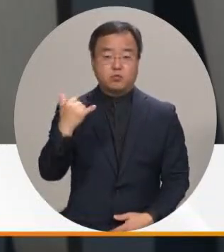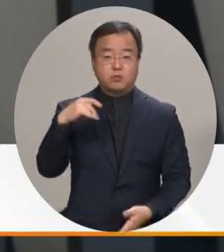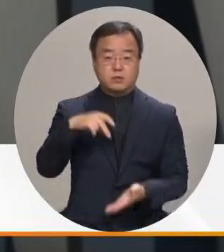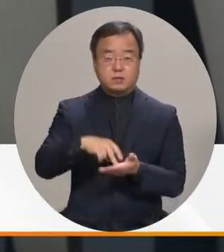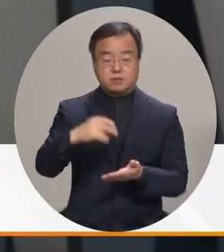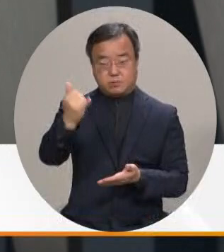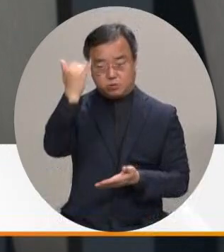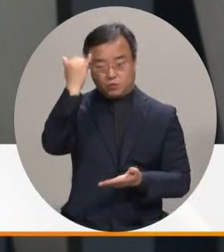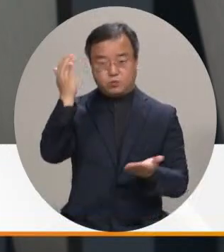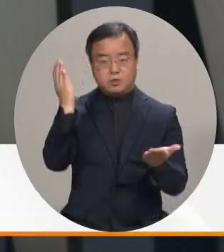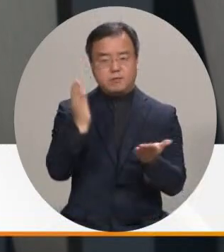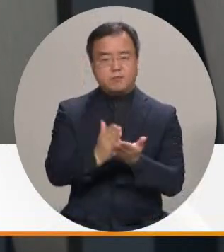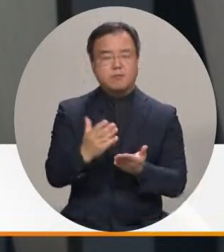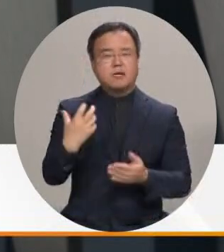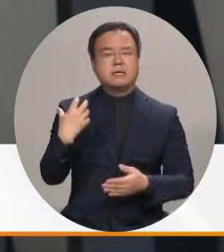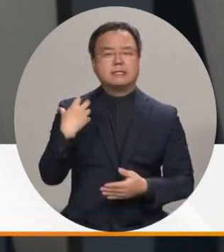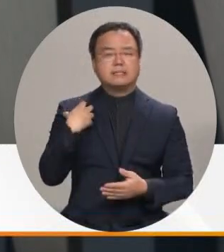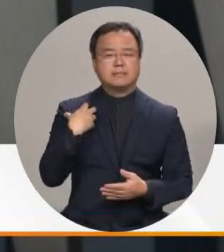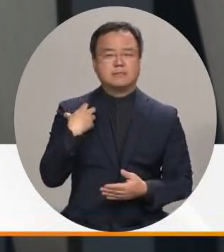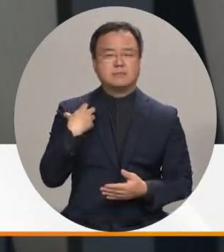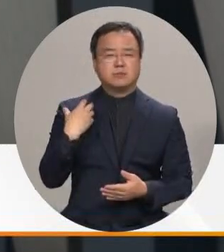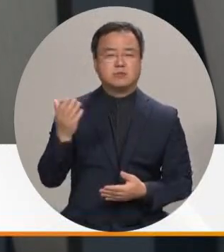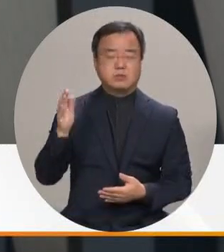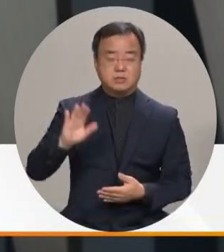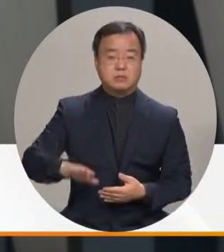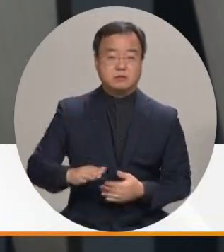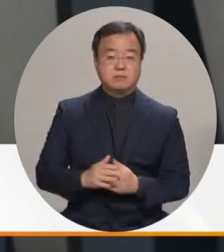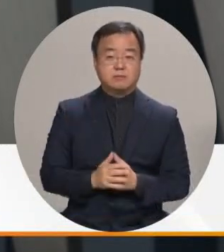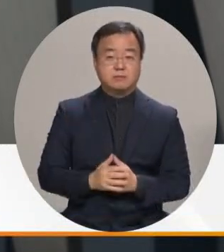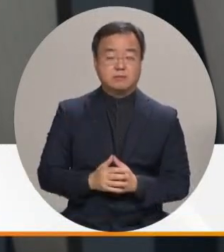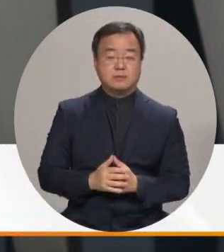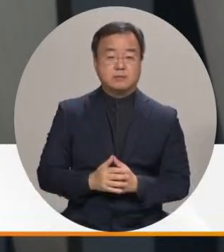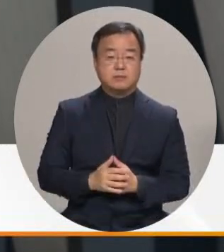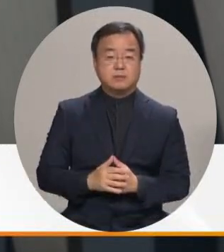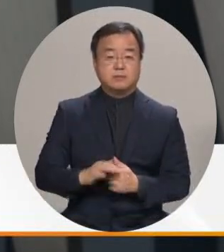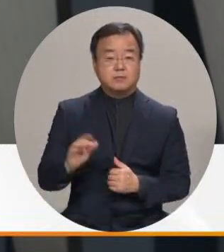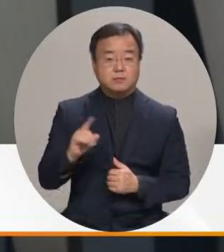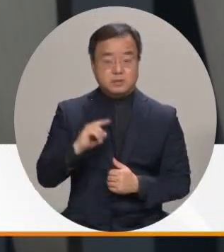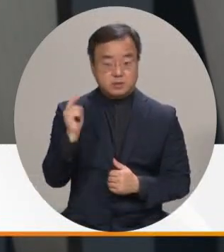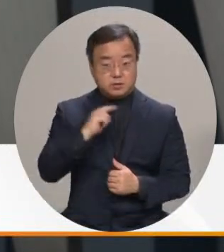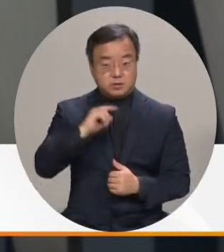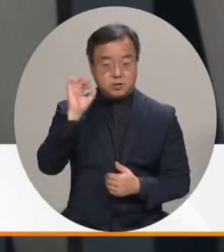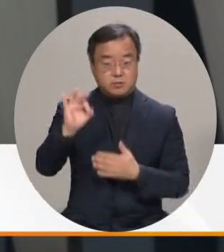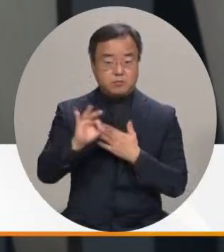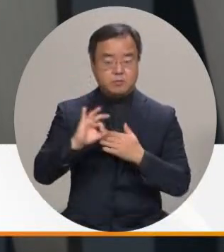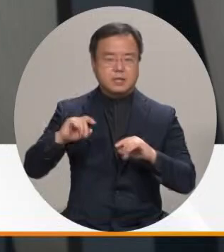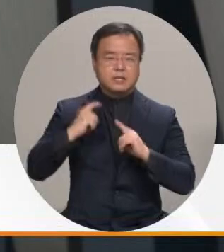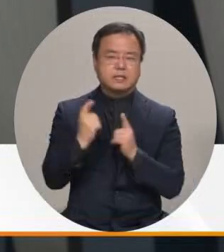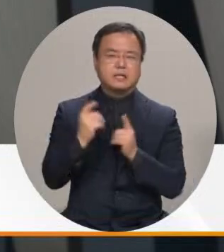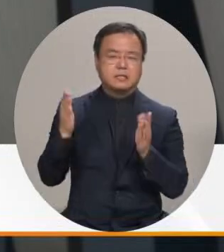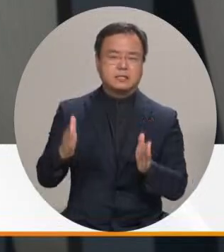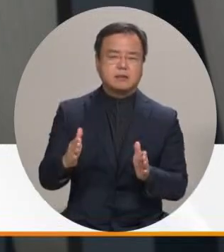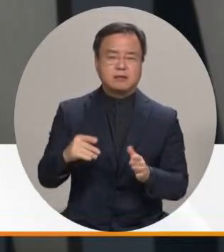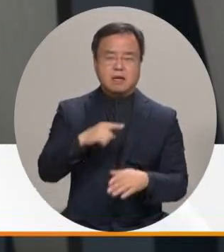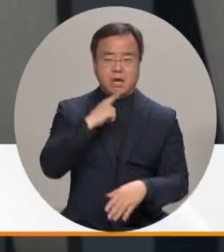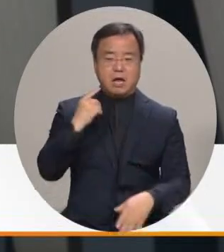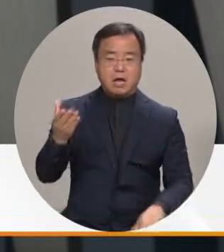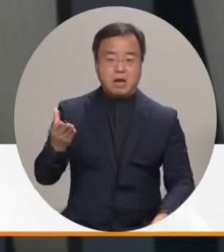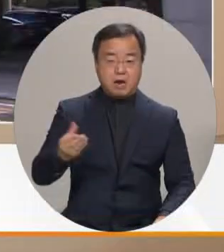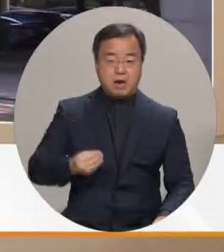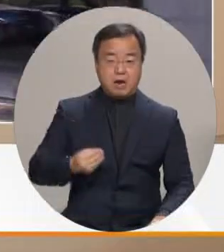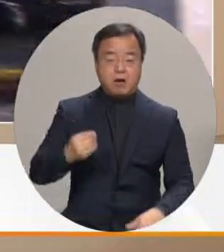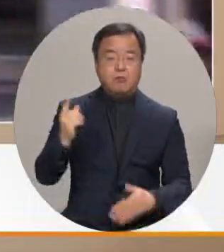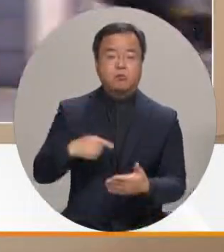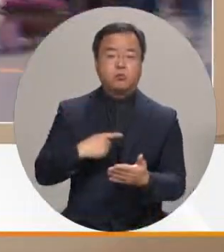도덕적으로 지켜할 의무이기 하지만 그러나 이건 엄밀히 보면 개인간의 채권 채무 이렇게 보는 거예요